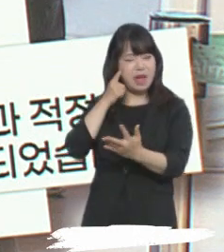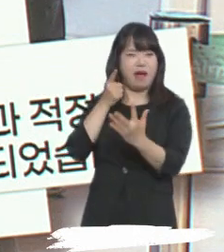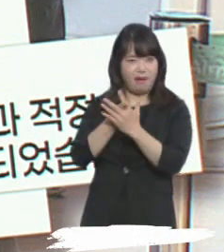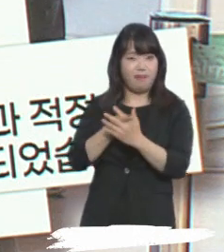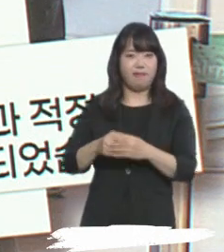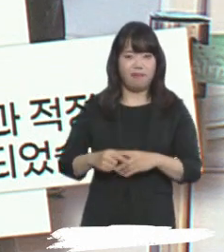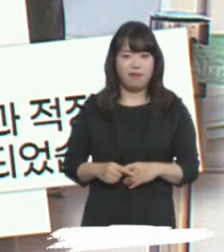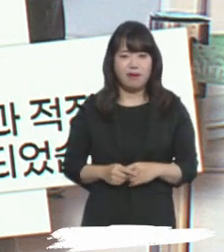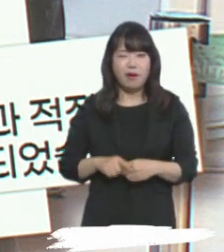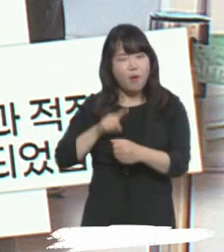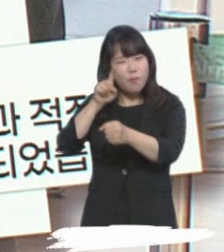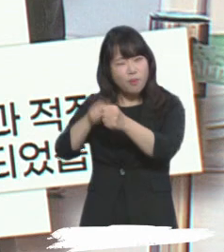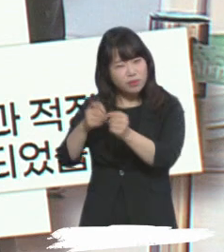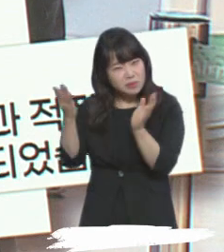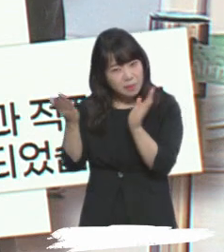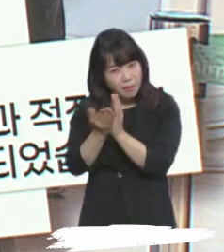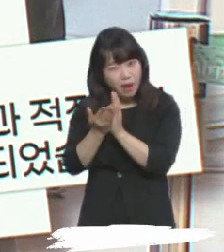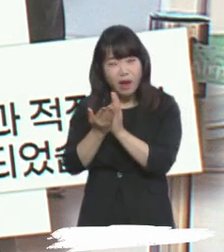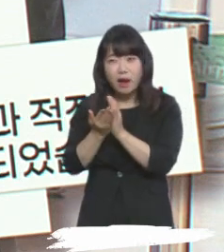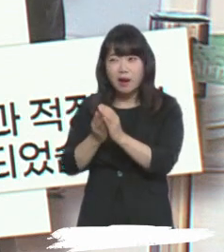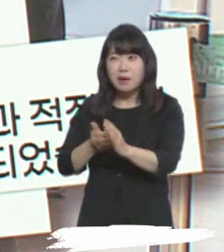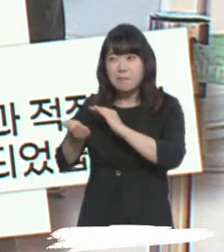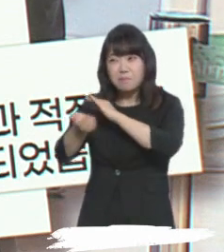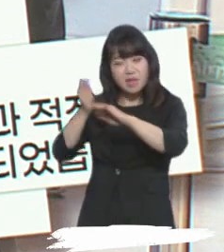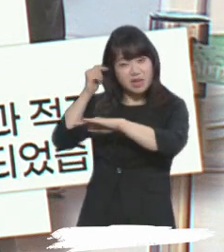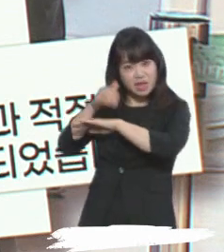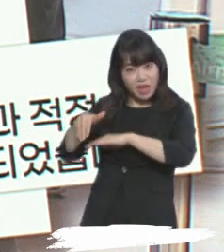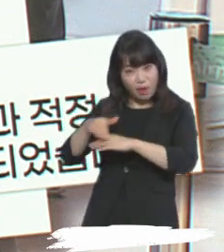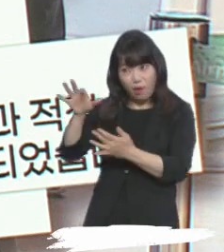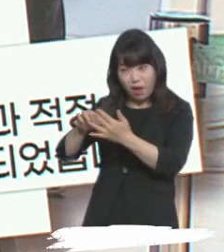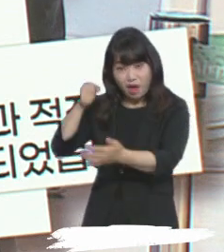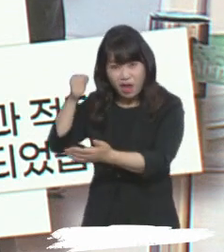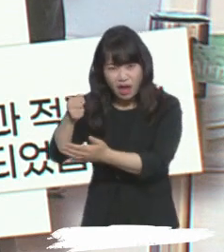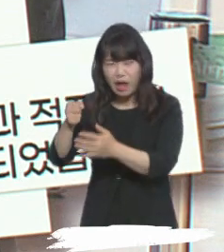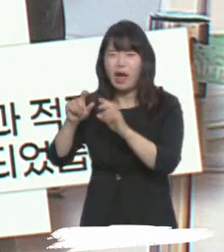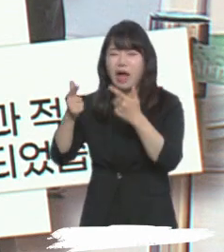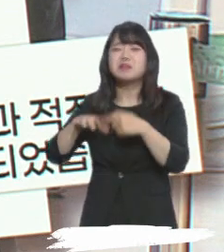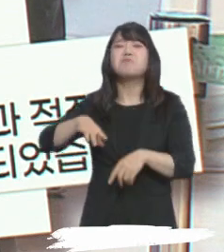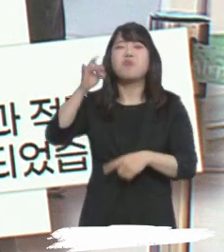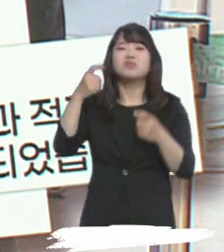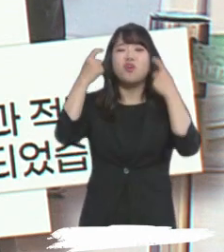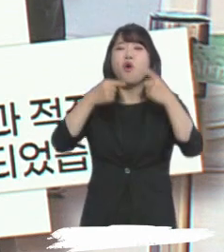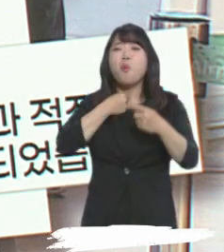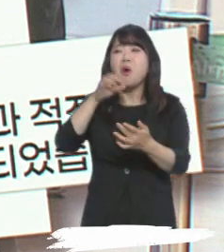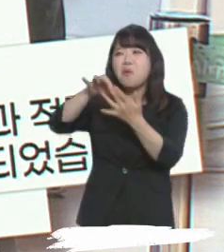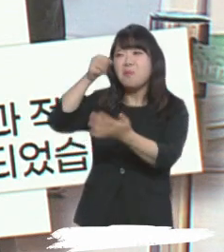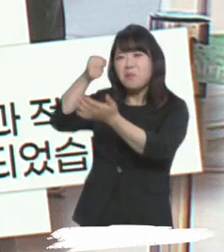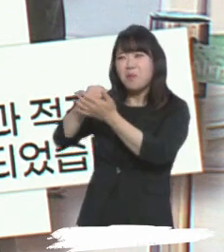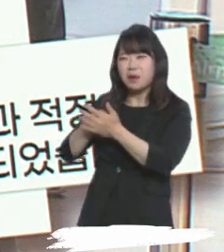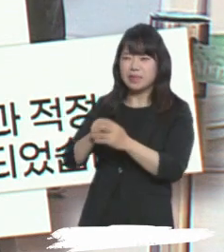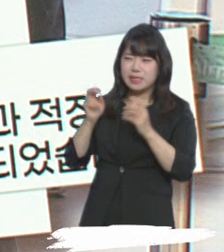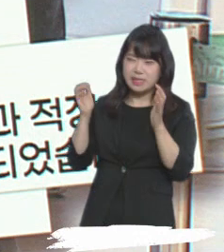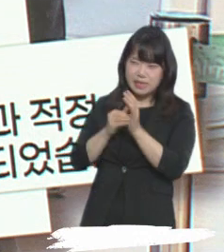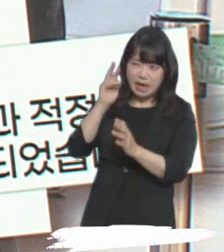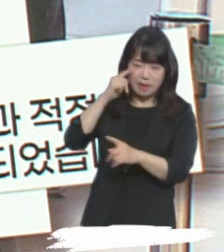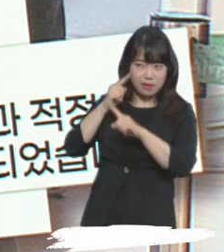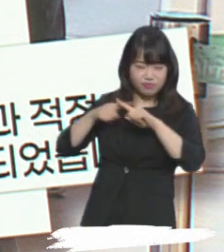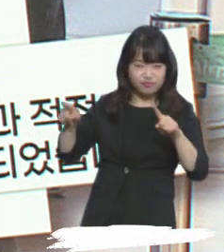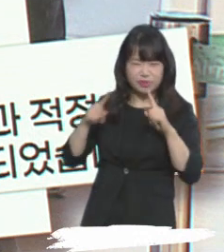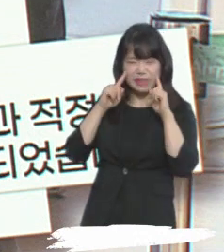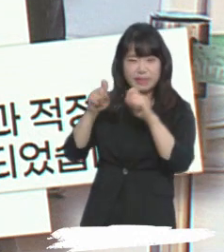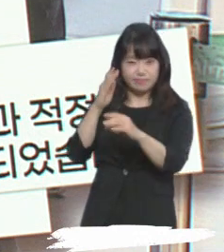확인됐습니다. 목적에 맞는 출장 지역, 기관을 선정하기 전 관광할 나라부터 정한 게 아니냐는 비판이 일고